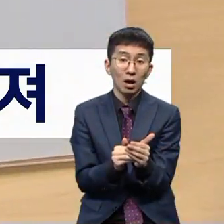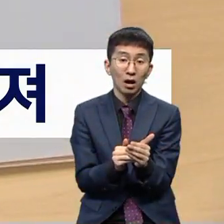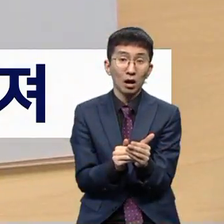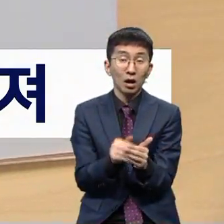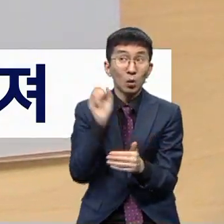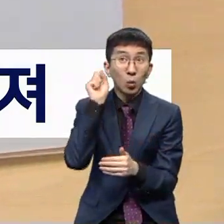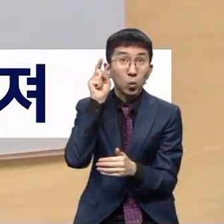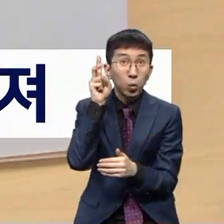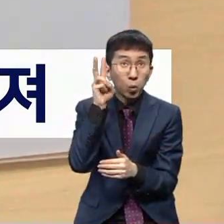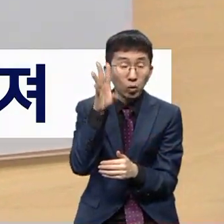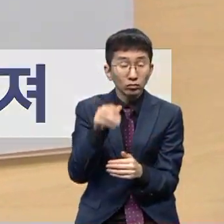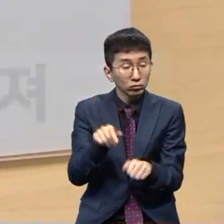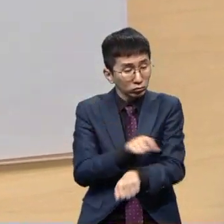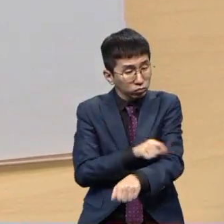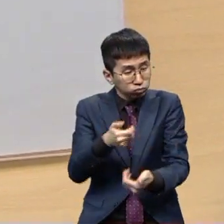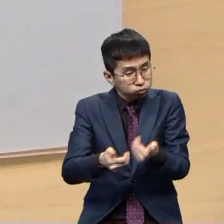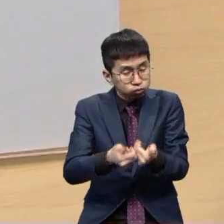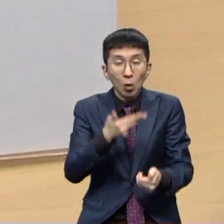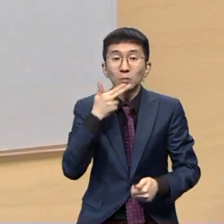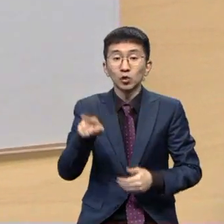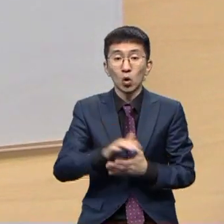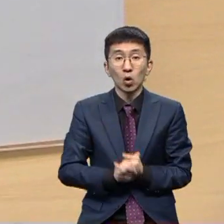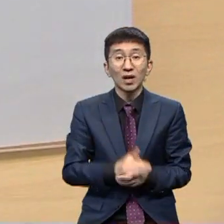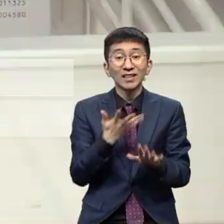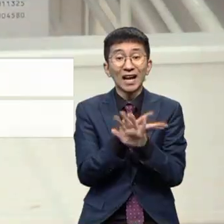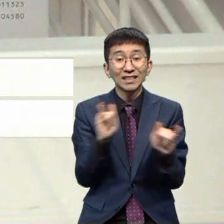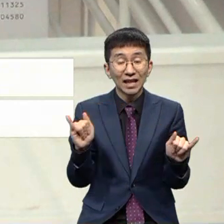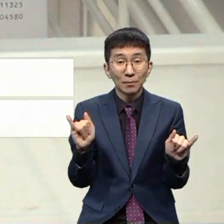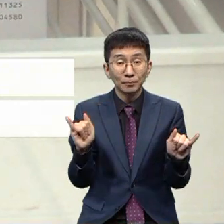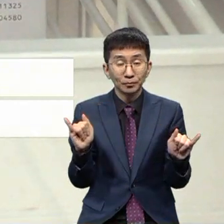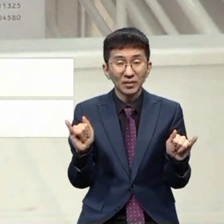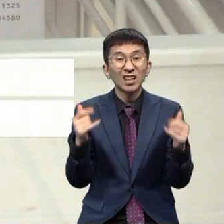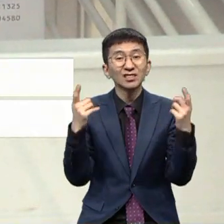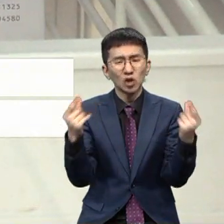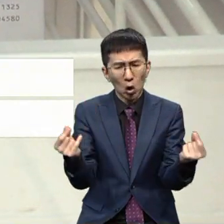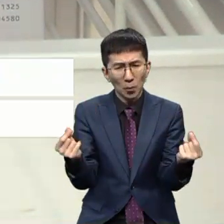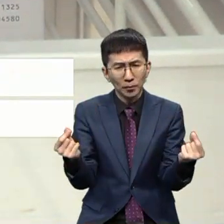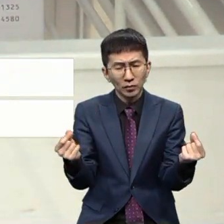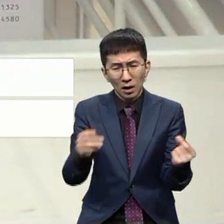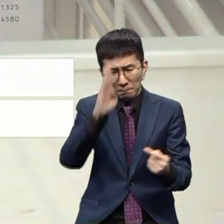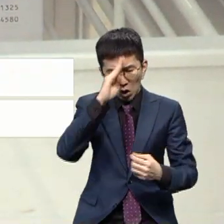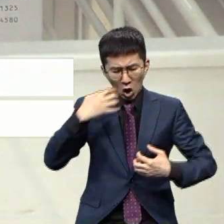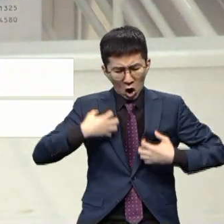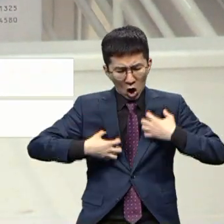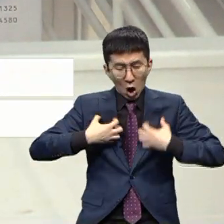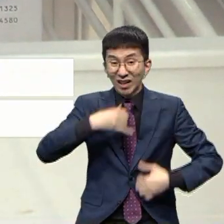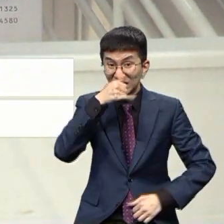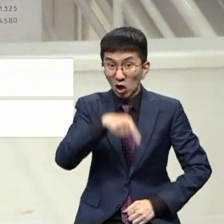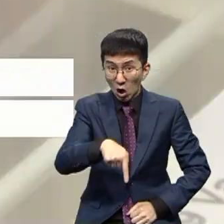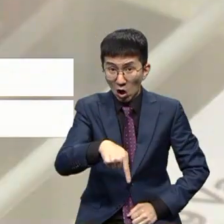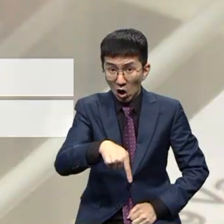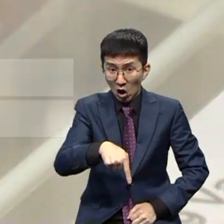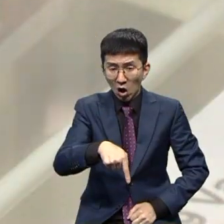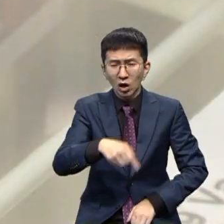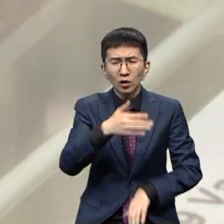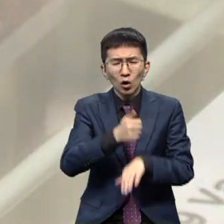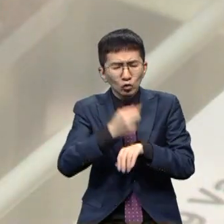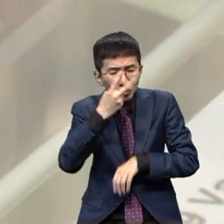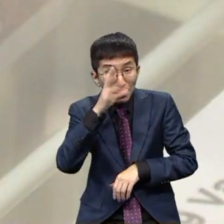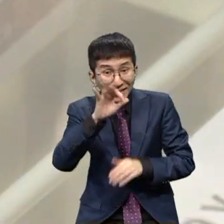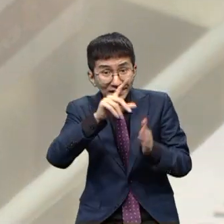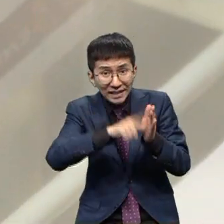걸로 알려졌습니다. 이 여성도 다른 사망 신고 사례와 마찬가지로 기저질환을 앓고 있었는데 방역당국은 역학조사를